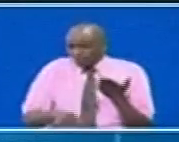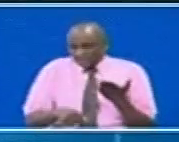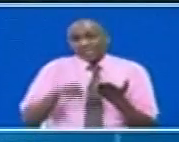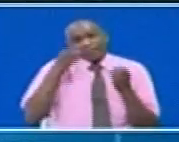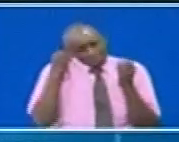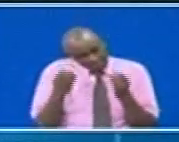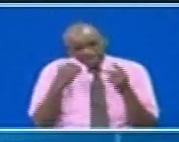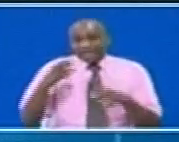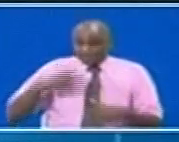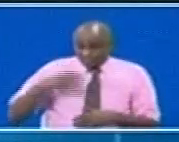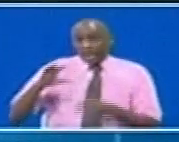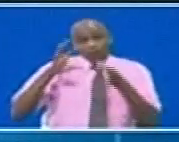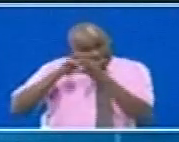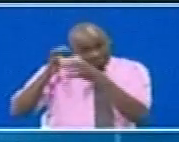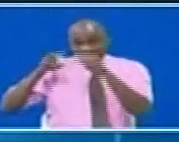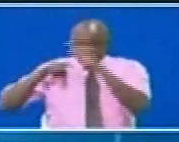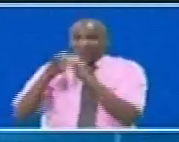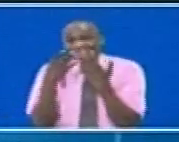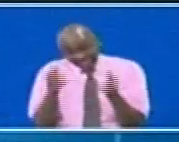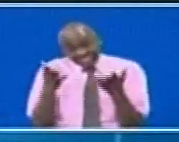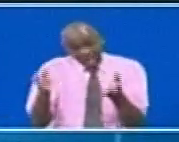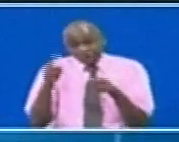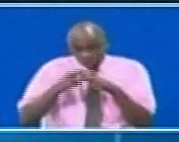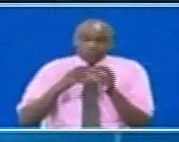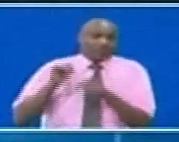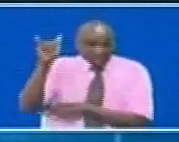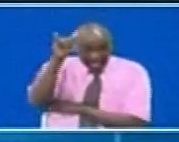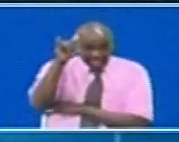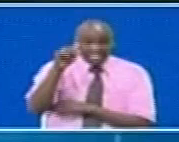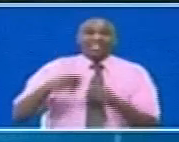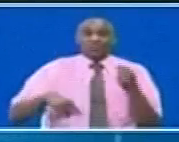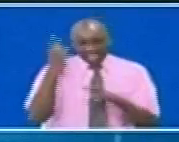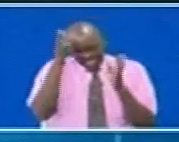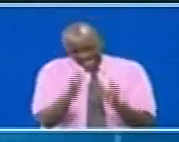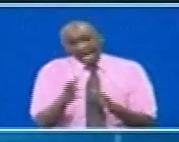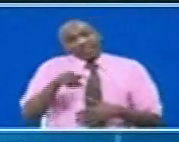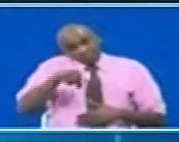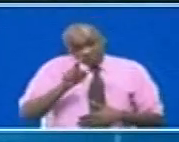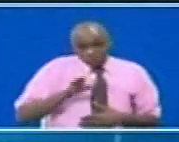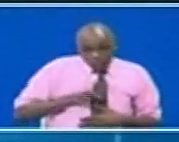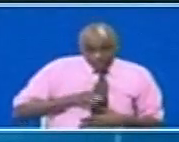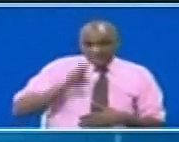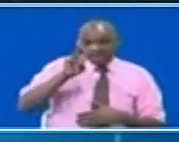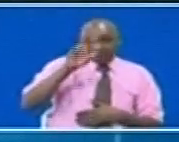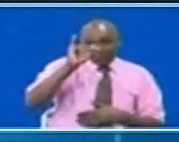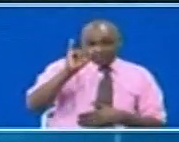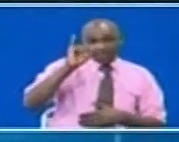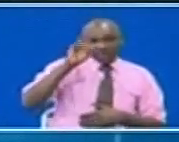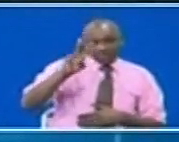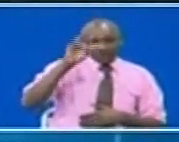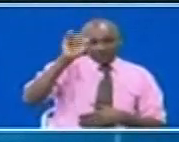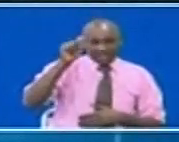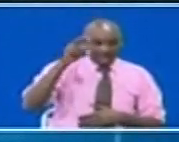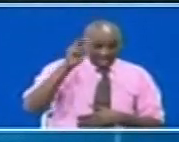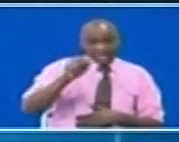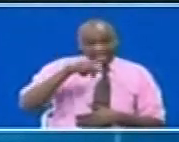ya tiketi ya mashindano ya Olimpiki katika mbio za mita 10,000. Mshindi wa nishani ya fedha katika mbio za dunia Vivian Cheruiyot pia amefuzu katika